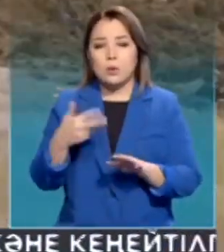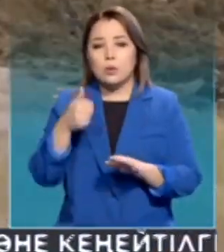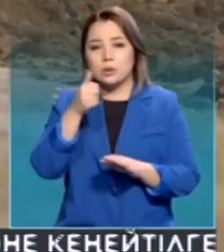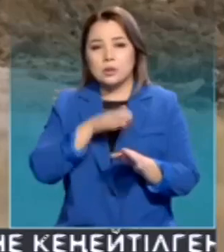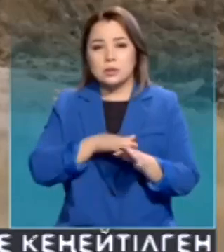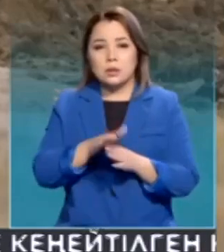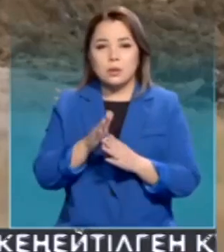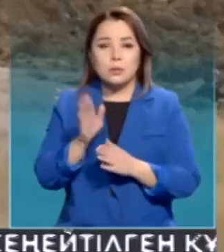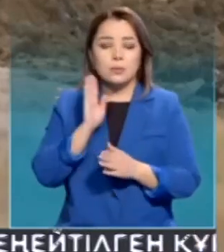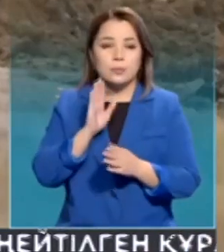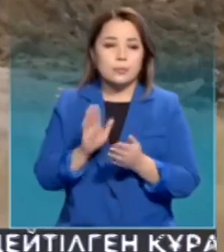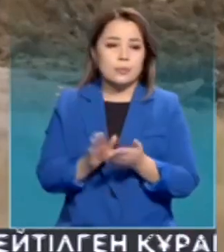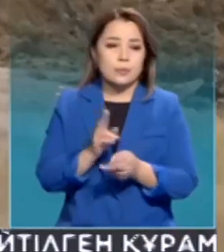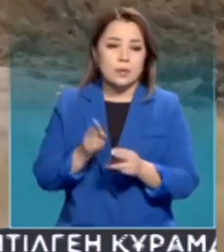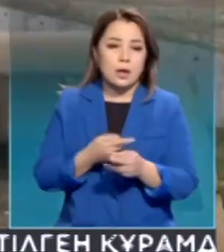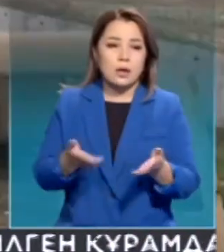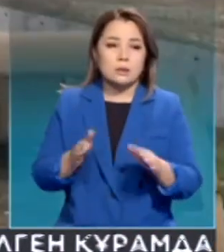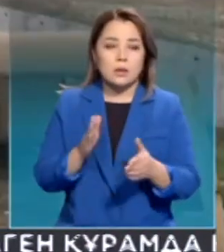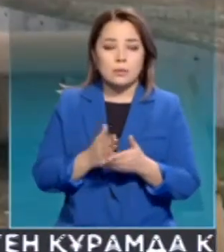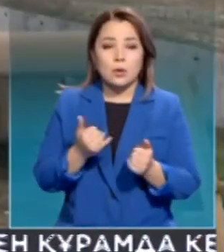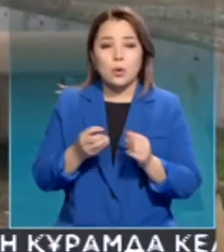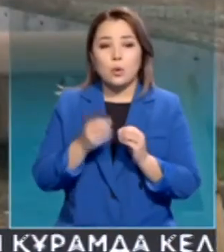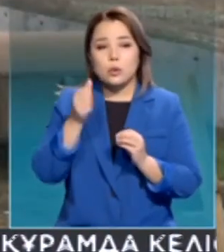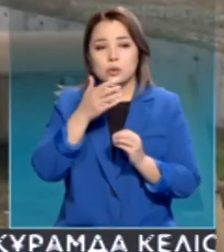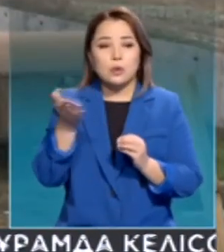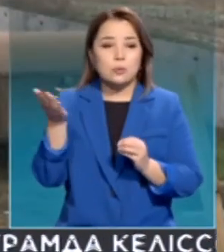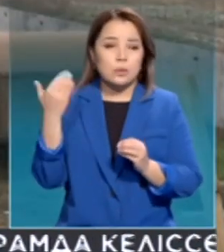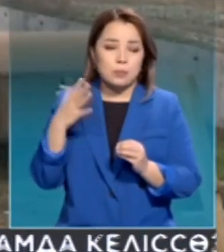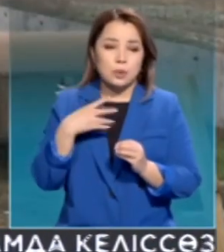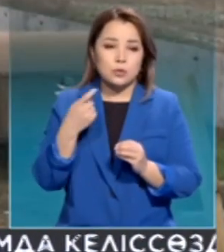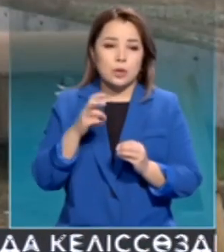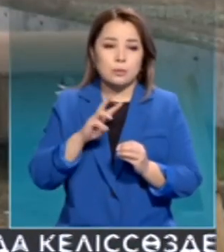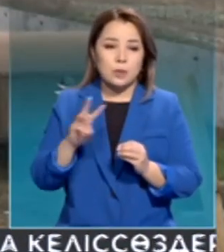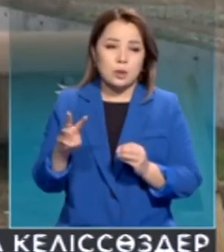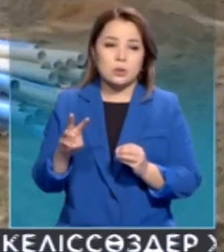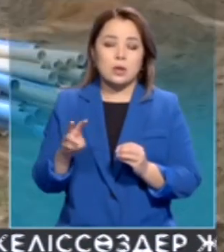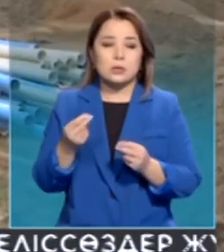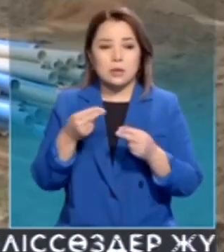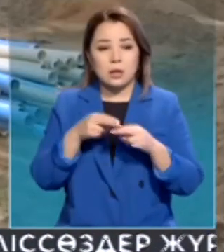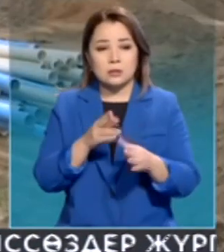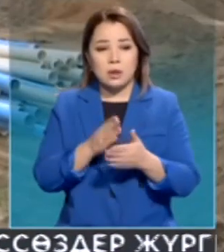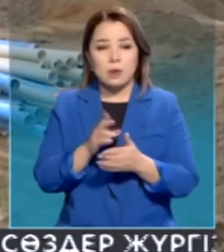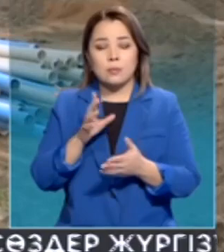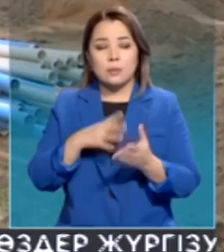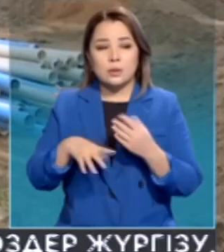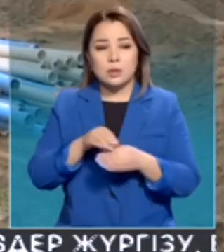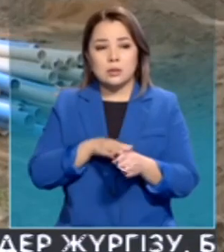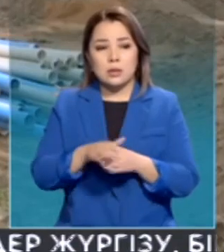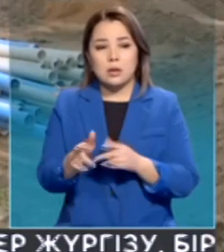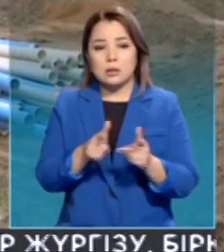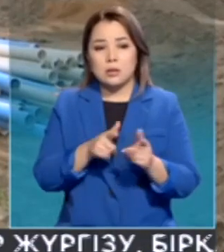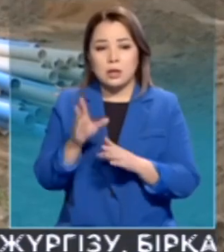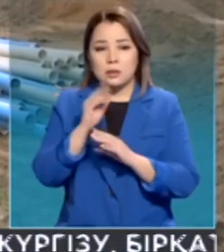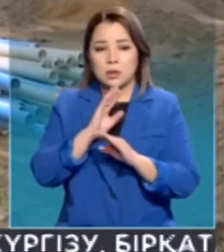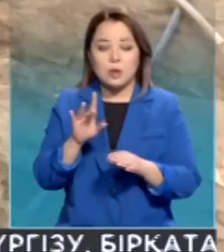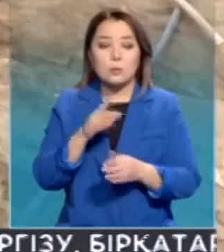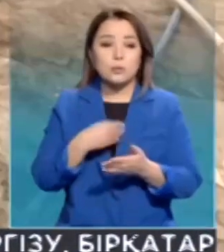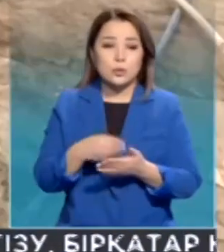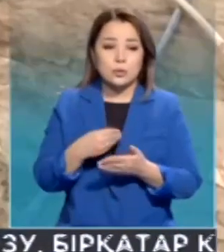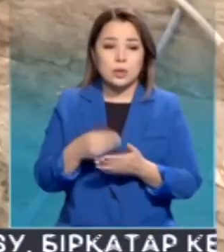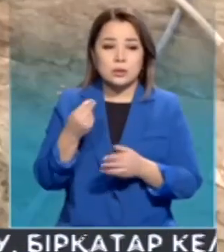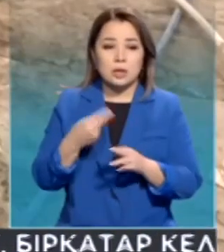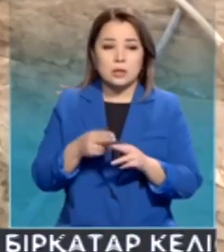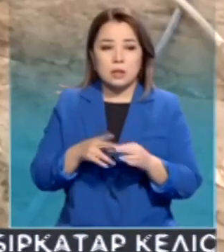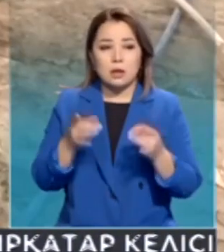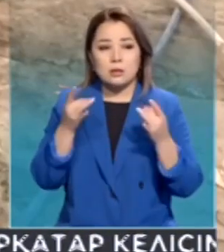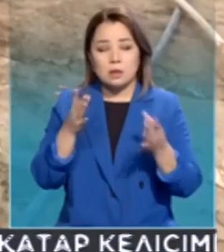бері таза суға жармай келеді. Осыдан 10 жыл бұрын 100 миллиондай қаражат бөлінгенмен барлау жұмыстары дұрыс жүргізілмей, бюджеттің ақшасы